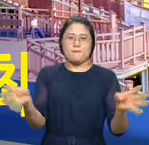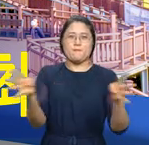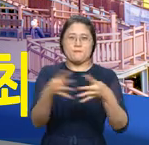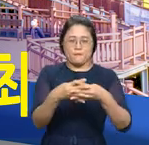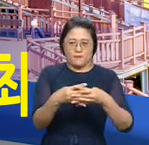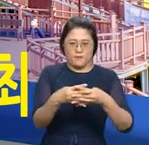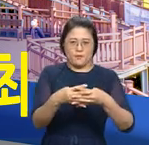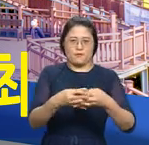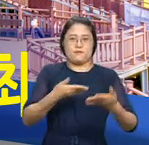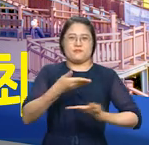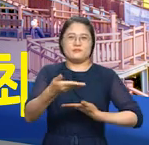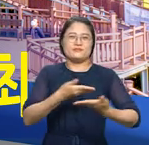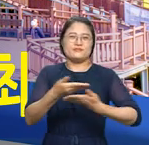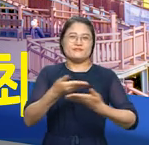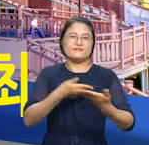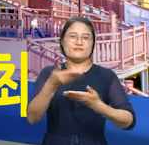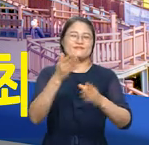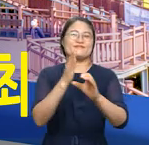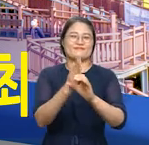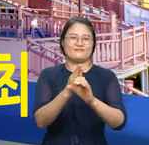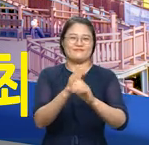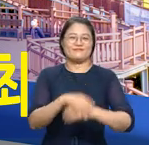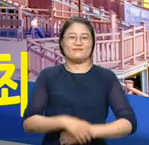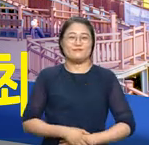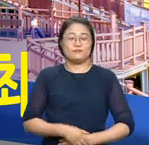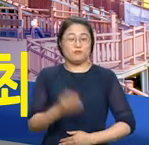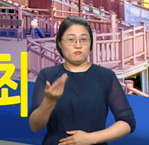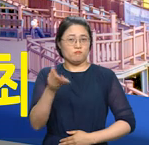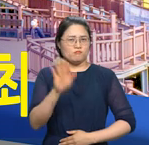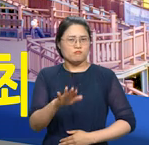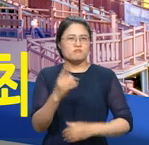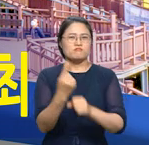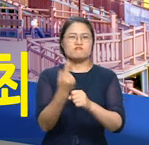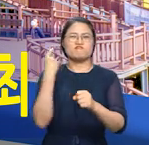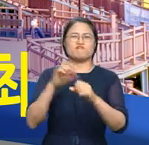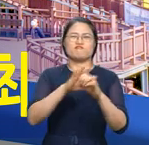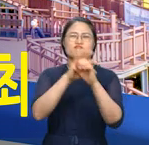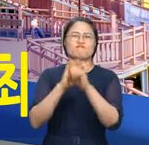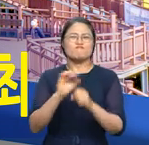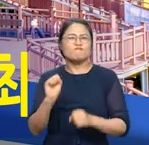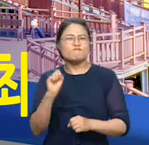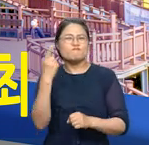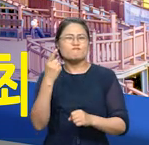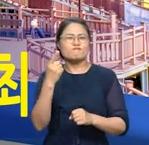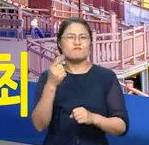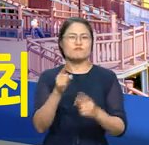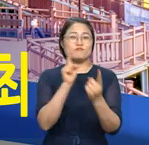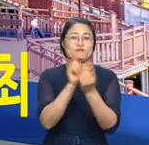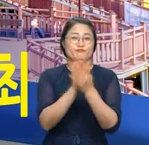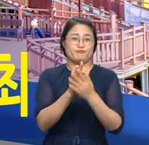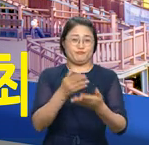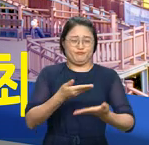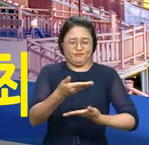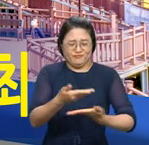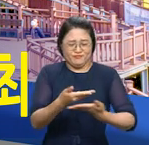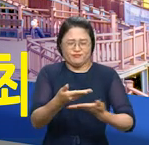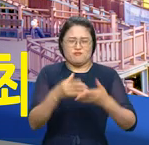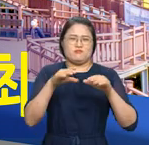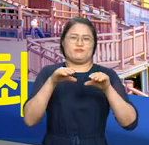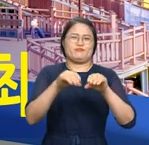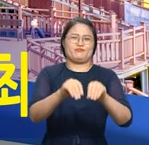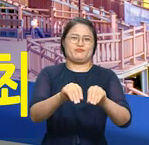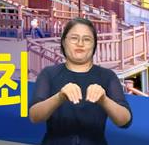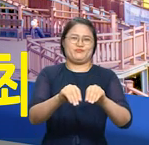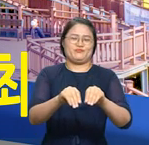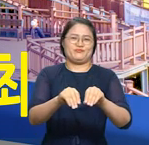각각 자매결연을 맺고 활발한 교류를 이어왔습니다. 하지만 지난해 초 발생한 코로나19로 인해 대면 교류의 장이